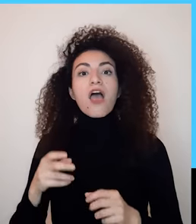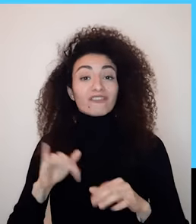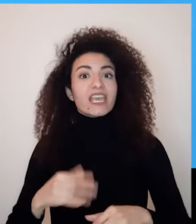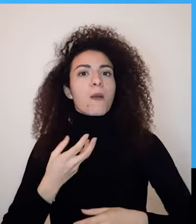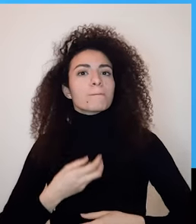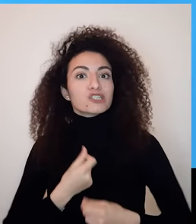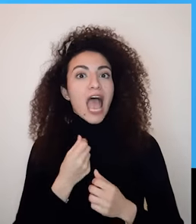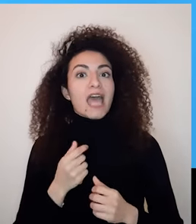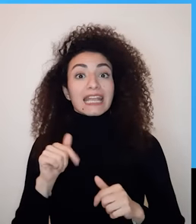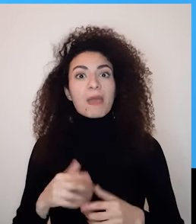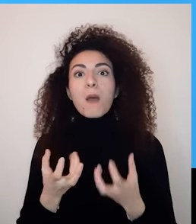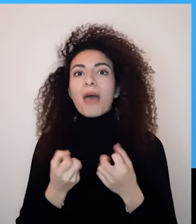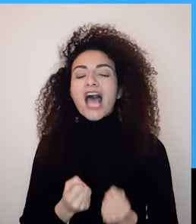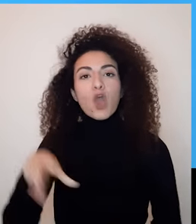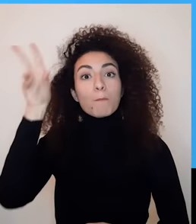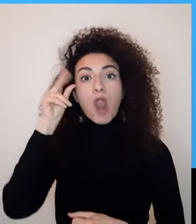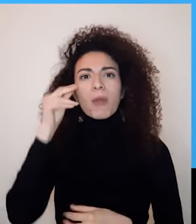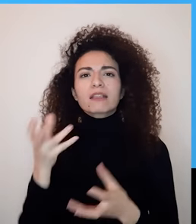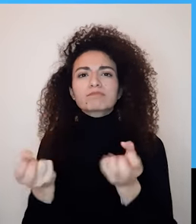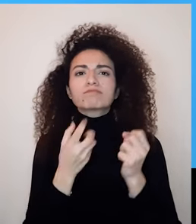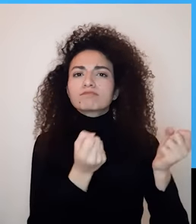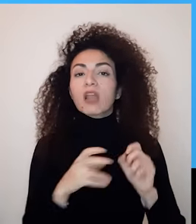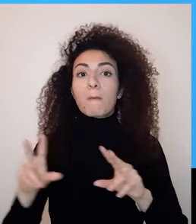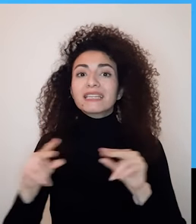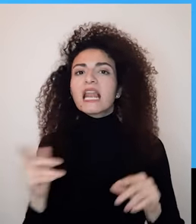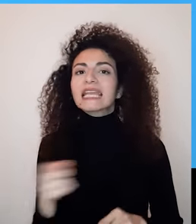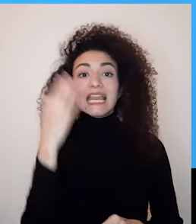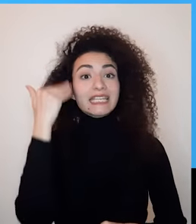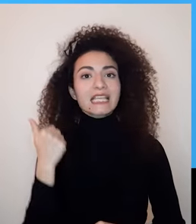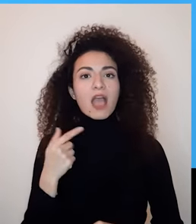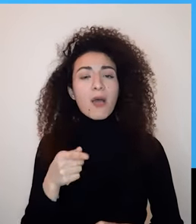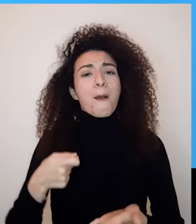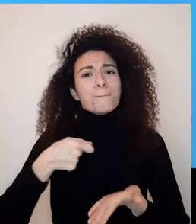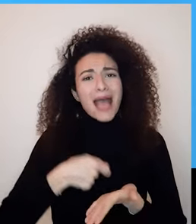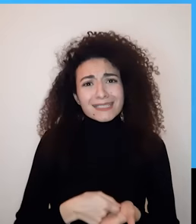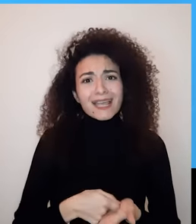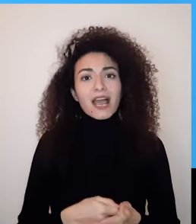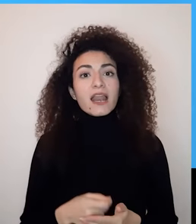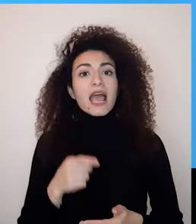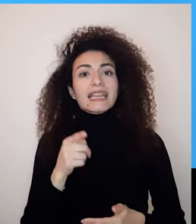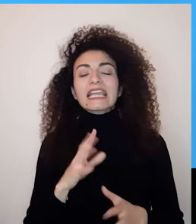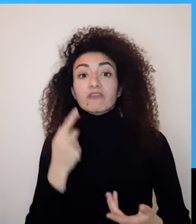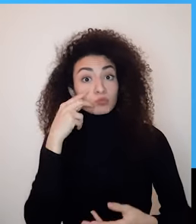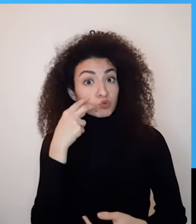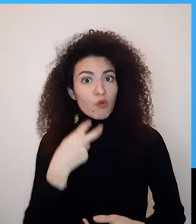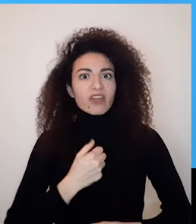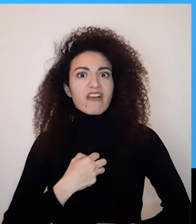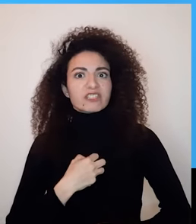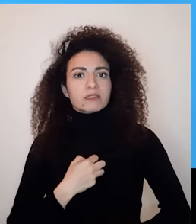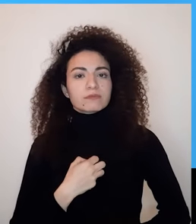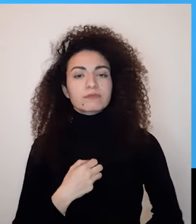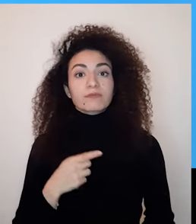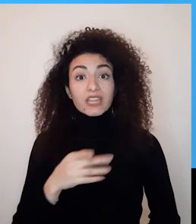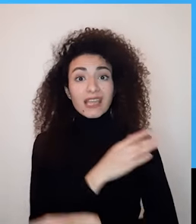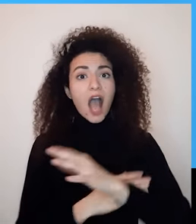النساء. هذا الأمر بيأثر سلباً على صورتك الشخصية وأنوثتك وإيمانك بإمكانيتك أن تكون جذابة مثل باقي النساء،